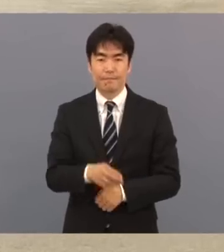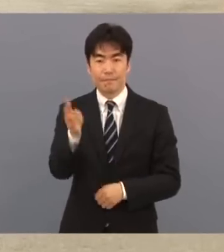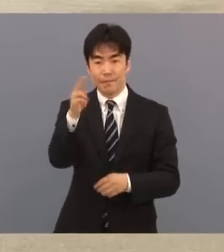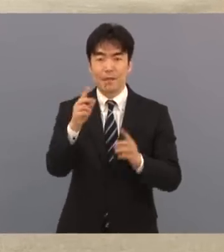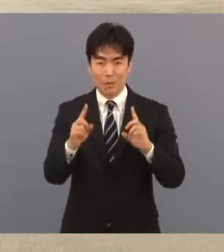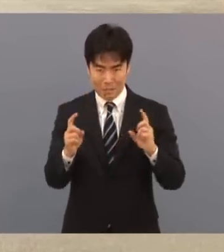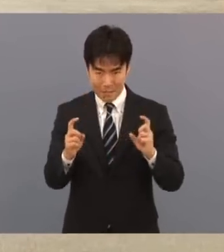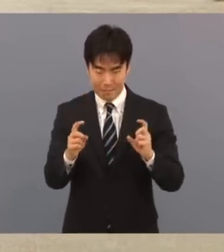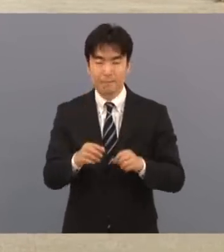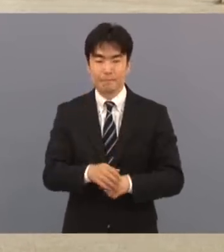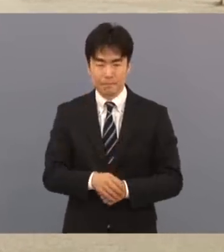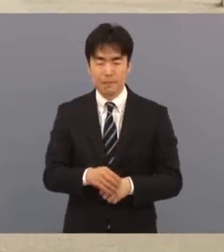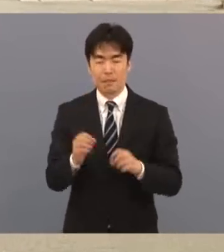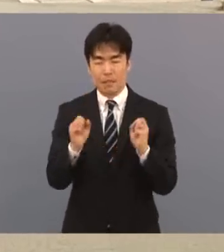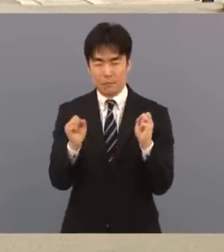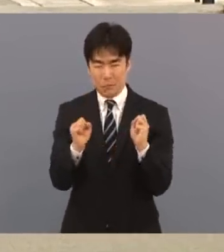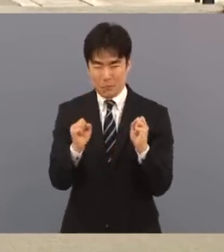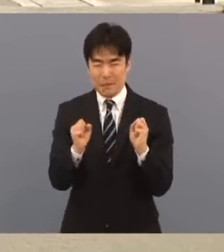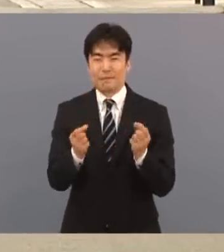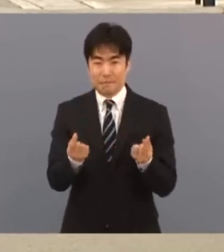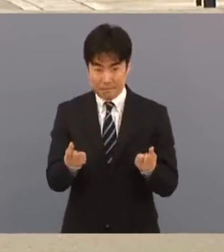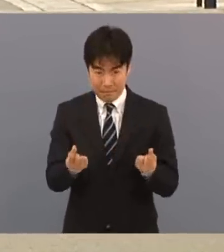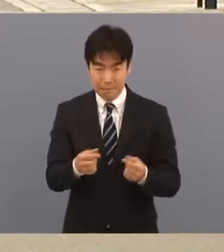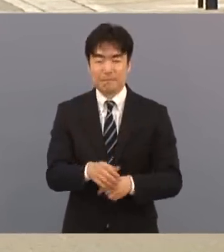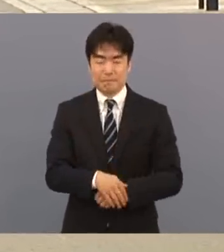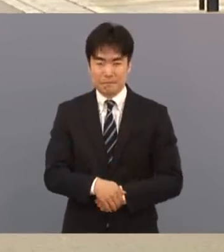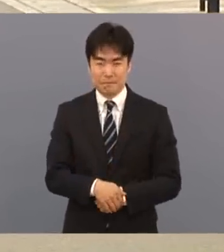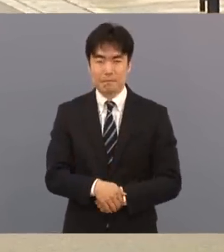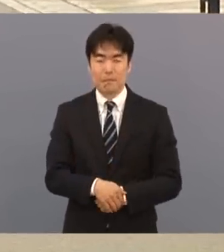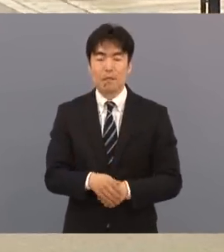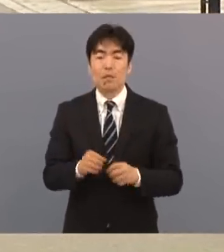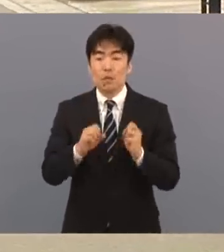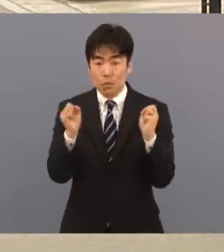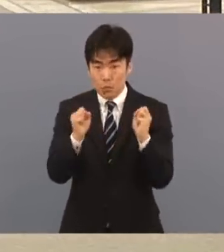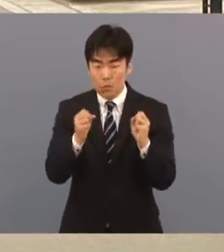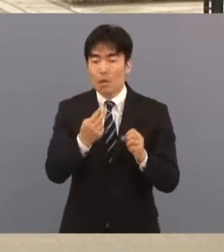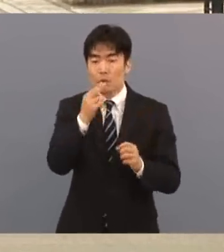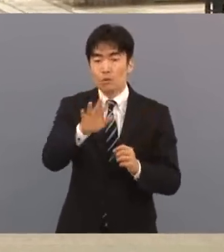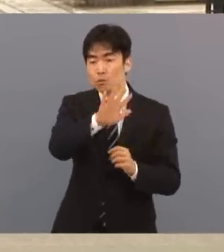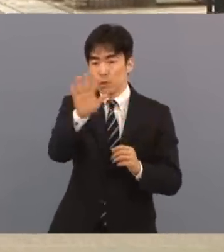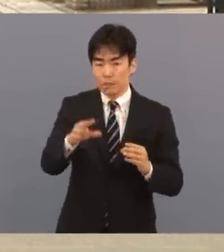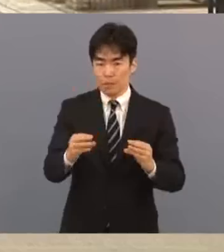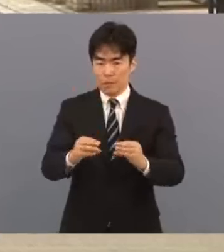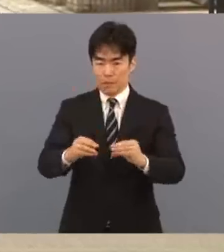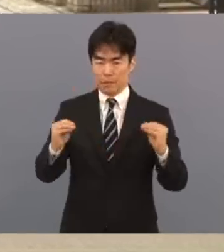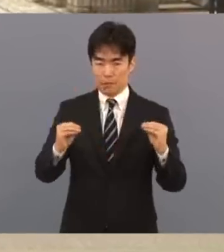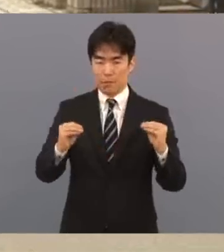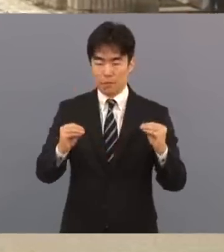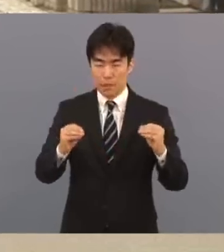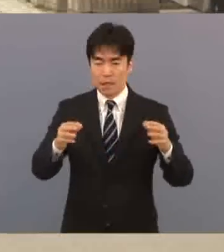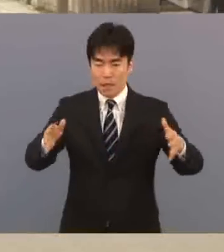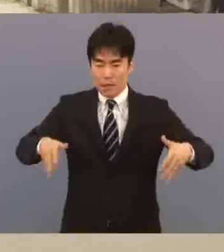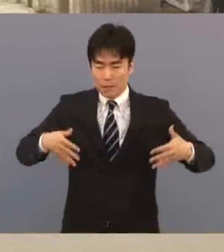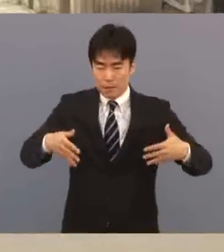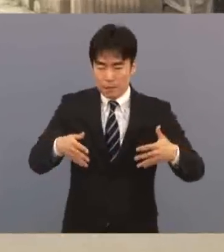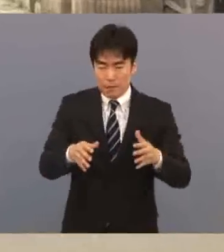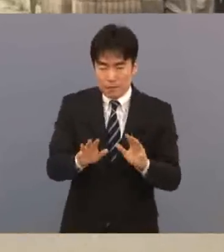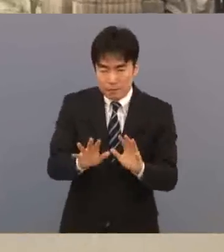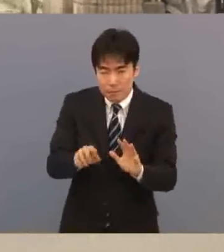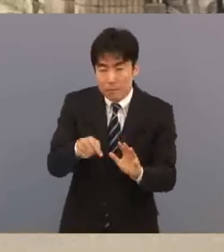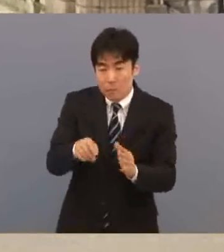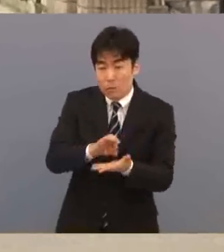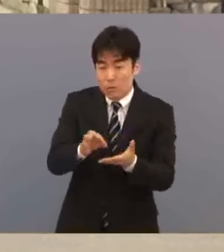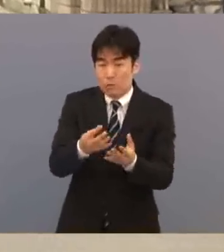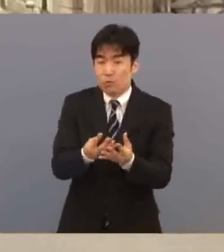こんにちは。寒くなってきていますね。冬は空気も乾燥して暖房などで火を扱うことも多